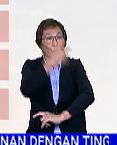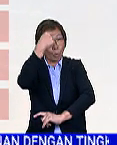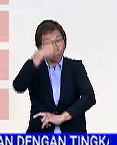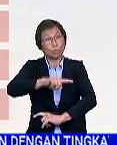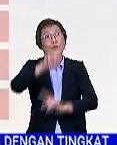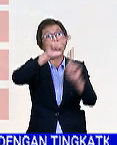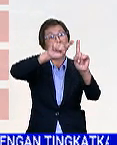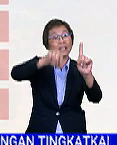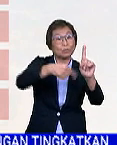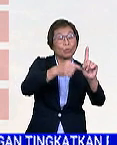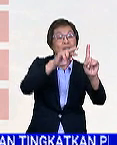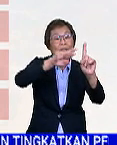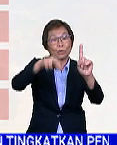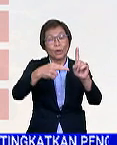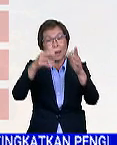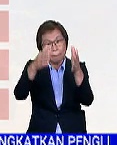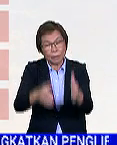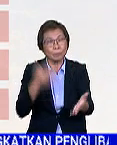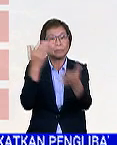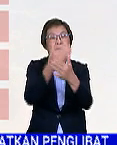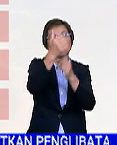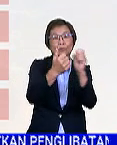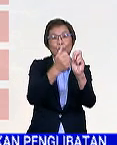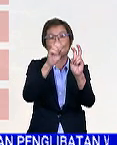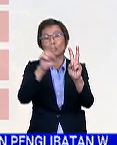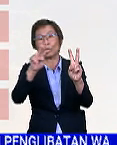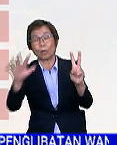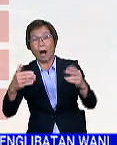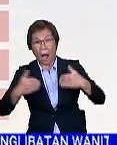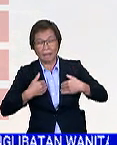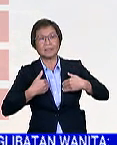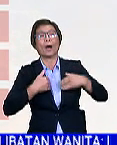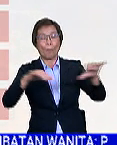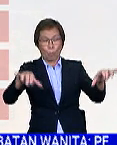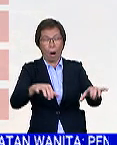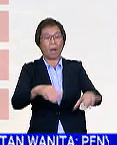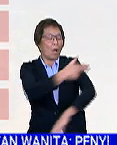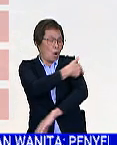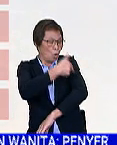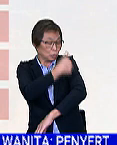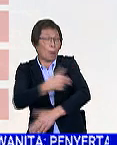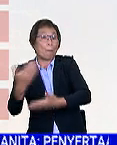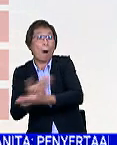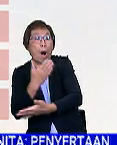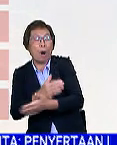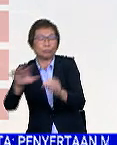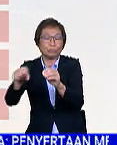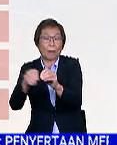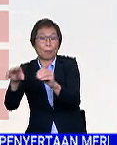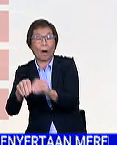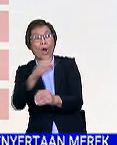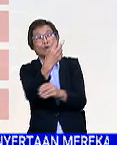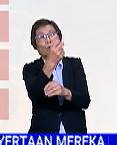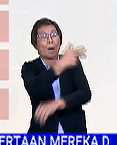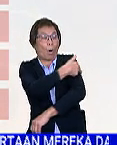setiap 1,000 penduduk menjelang 2025. Turut akan dibangunkan fasiliti kesihatan baharu sebagai tambahan kepada